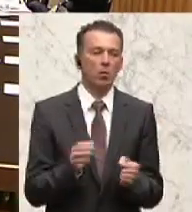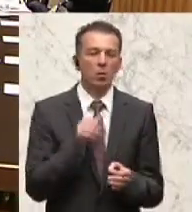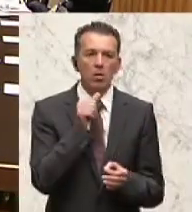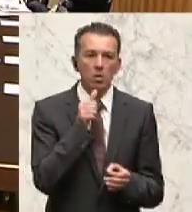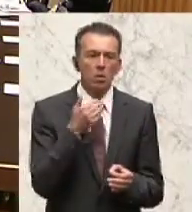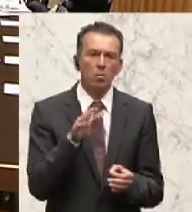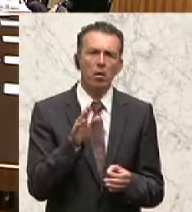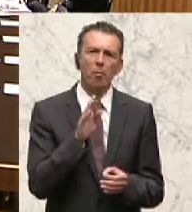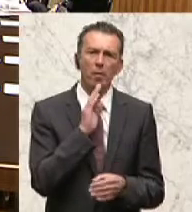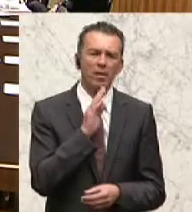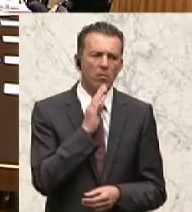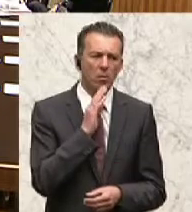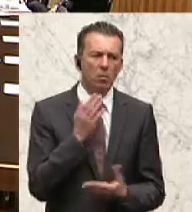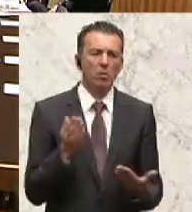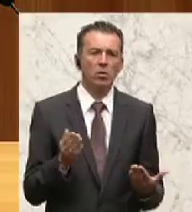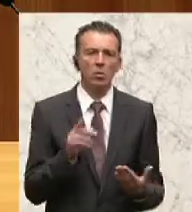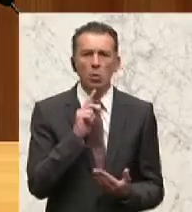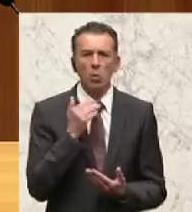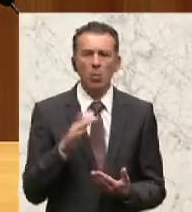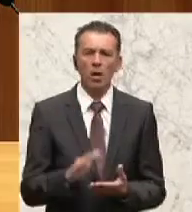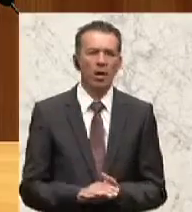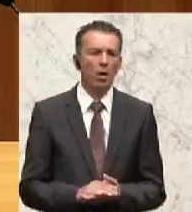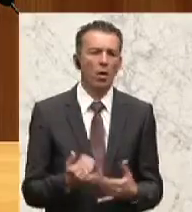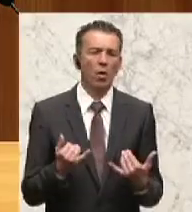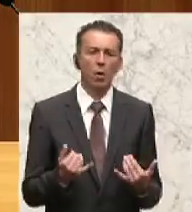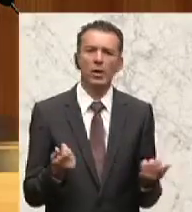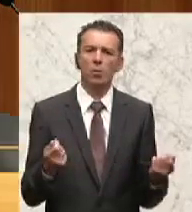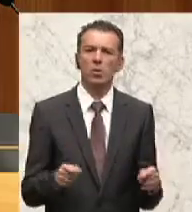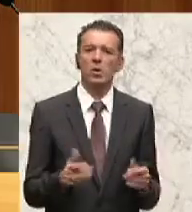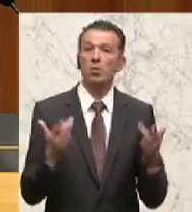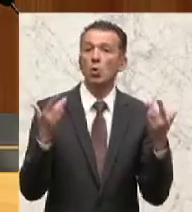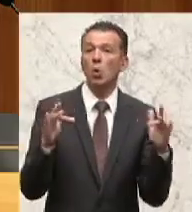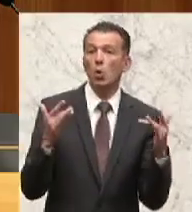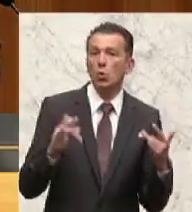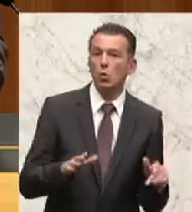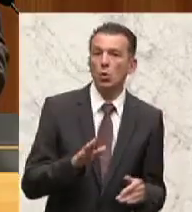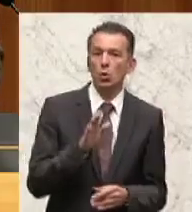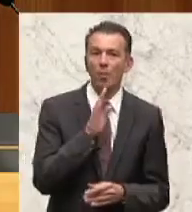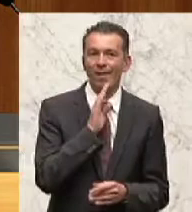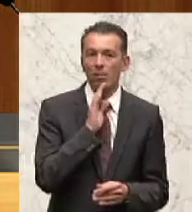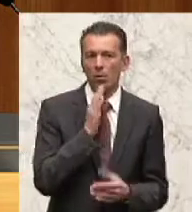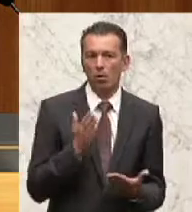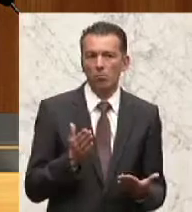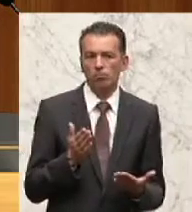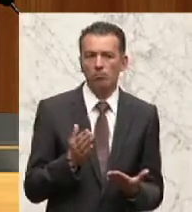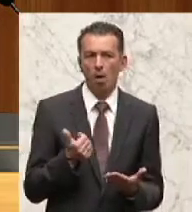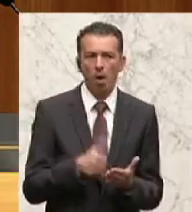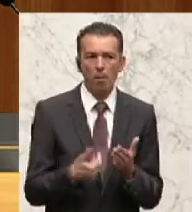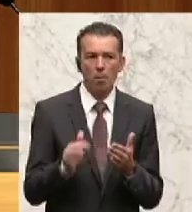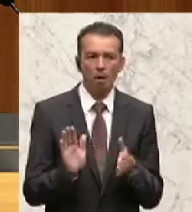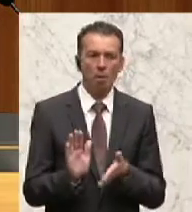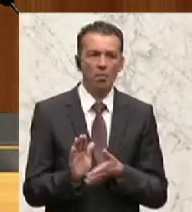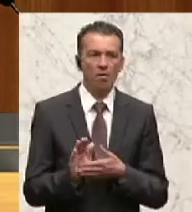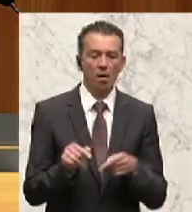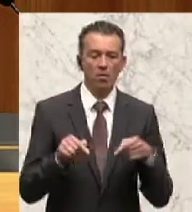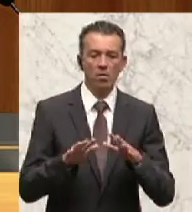sondern letztendlich nur mehr um diese heute zu beschließenden Luxuspensionen, zeigt einmal mehr in diesem Hohen Haus, wer